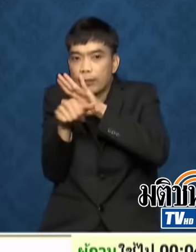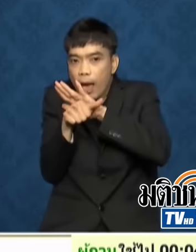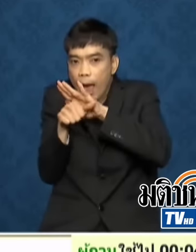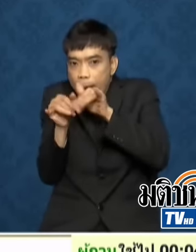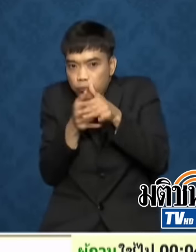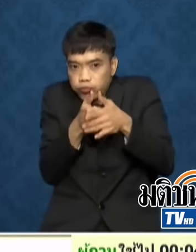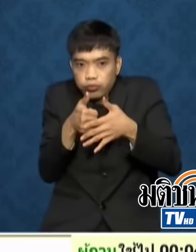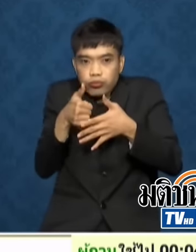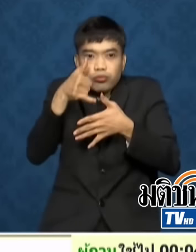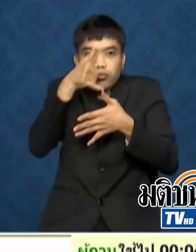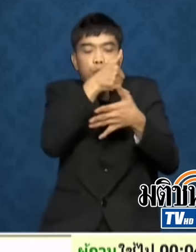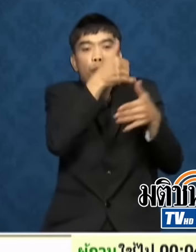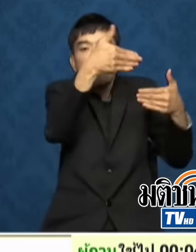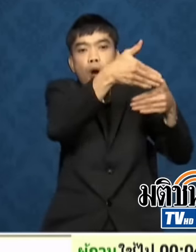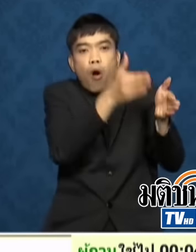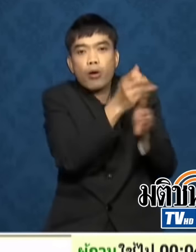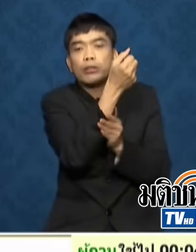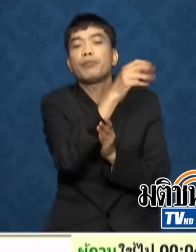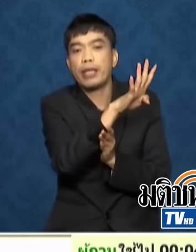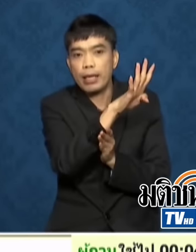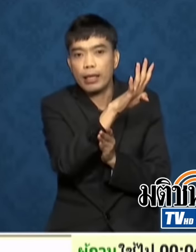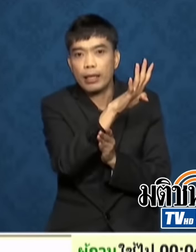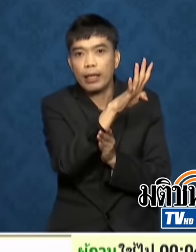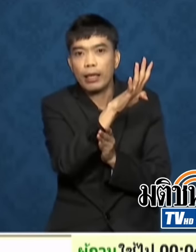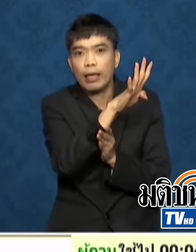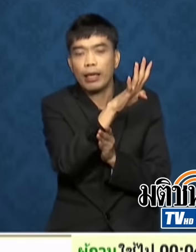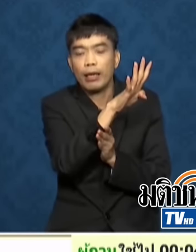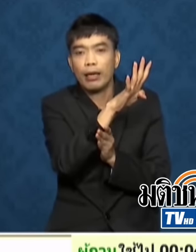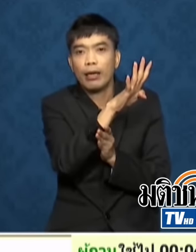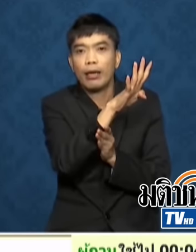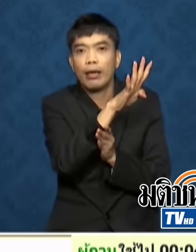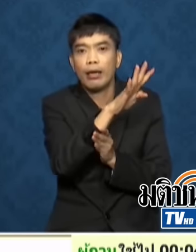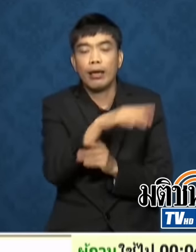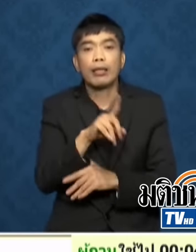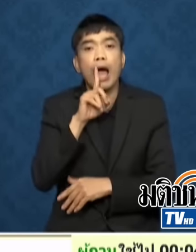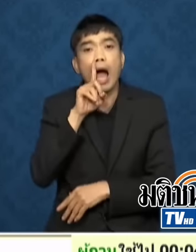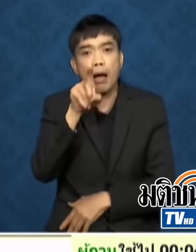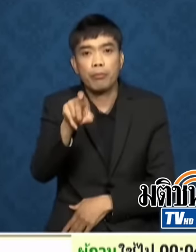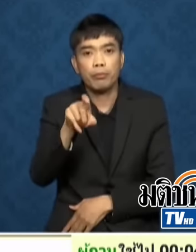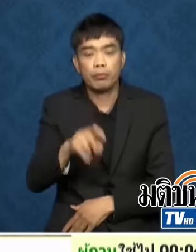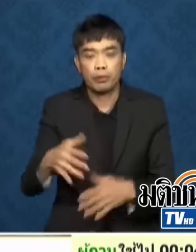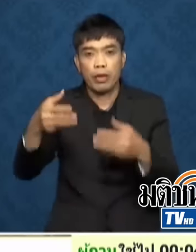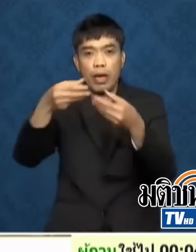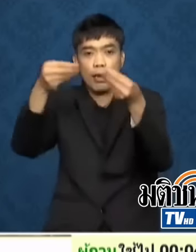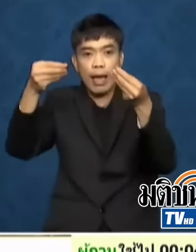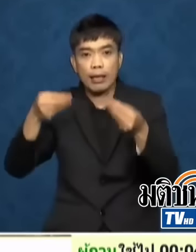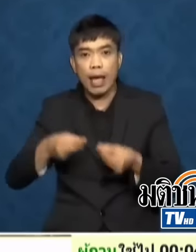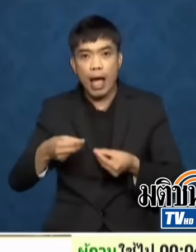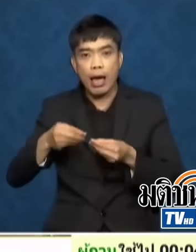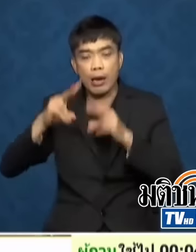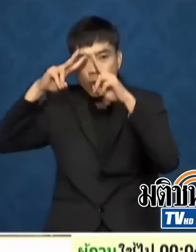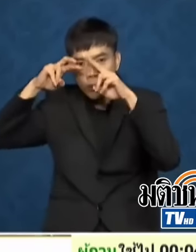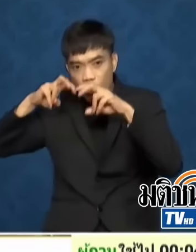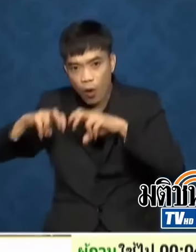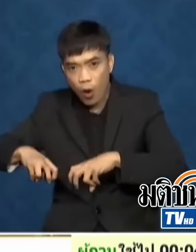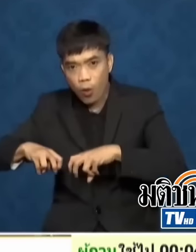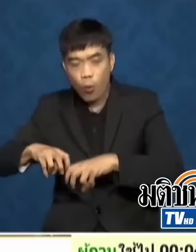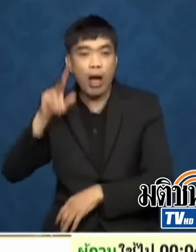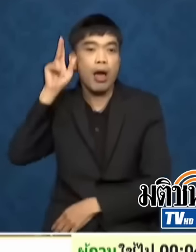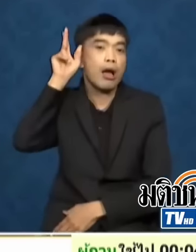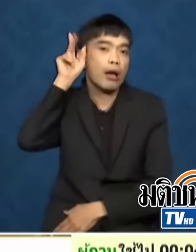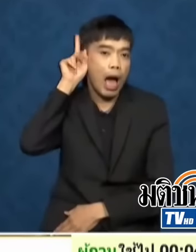14คำถามครับท่านประธานท่านมีรายงานหรือข้อมูลข่าวกรองไหมครับว่าจะมีเห